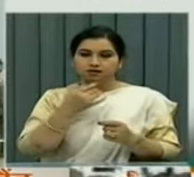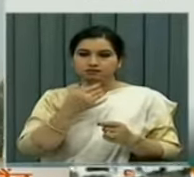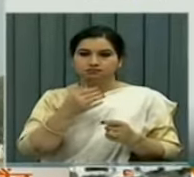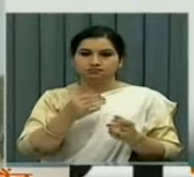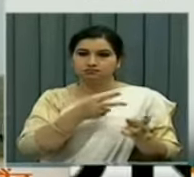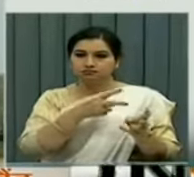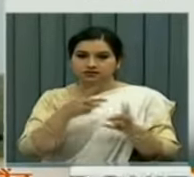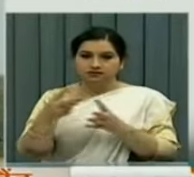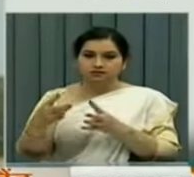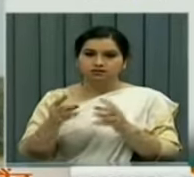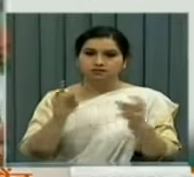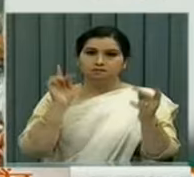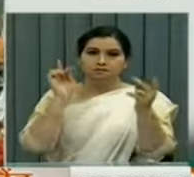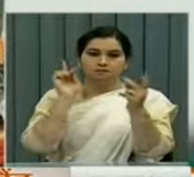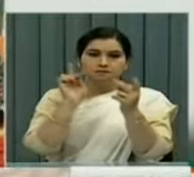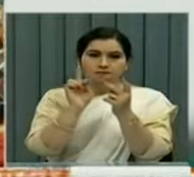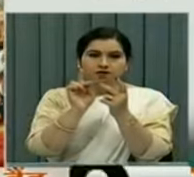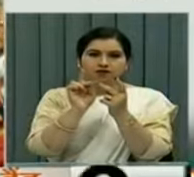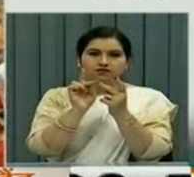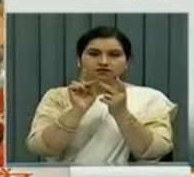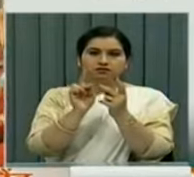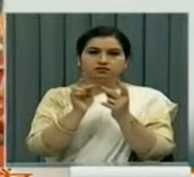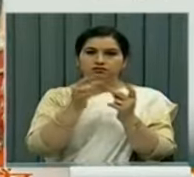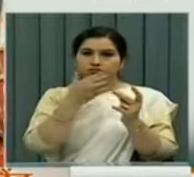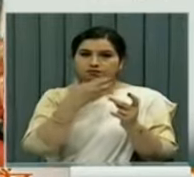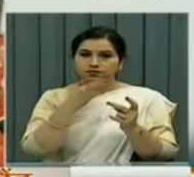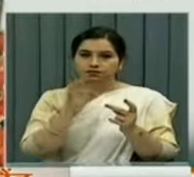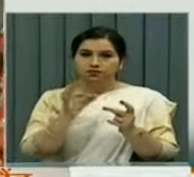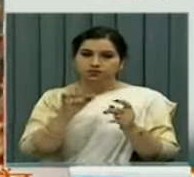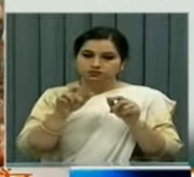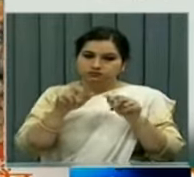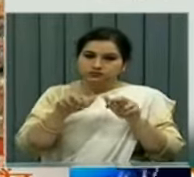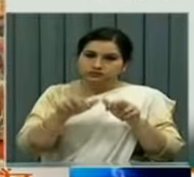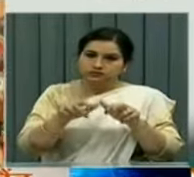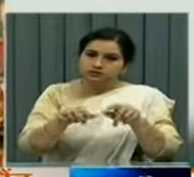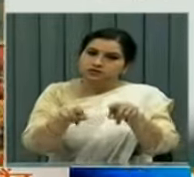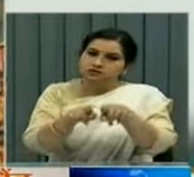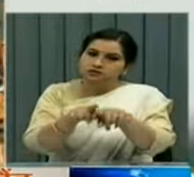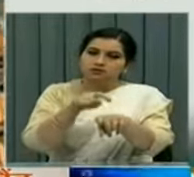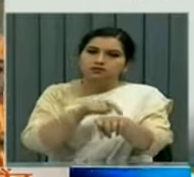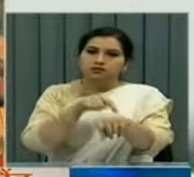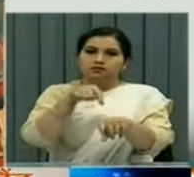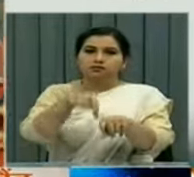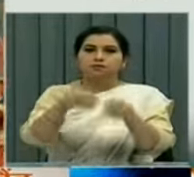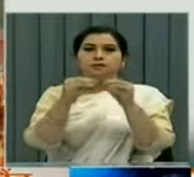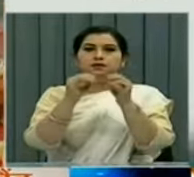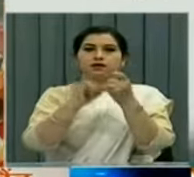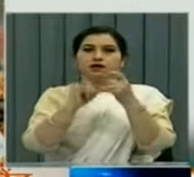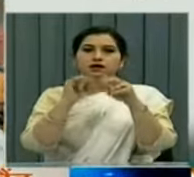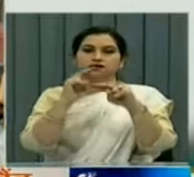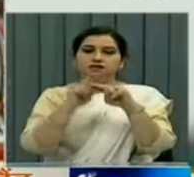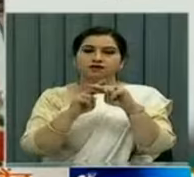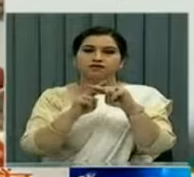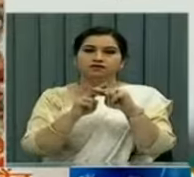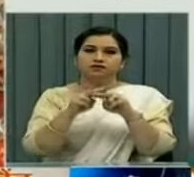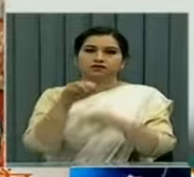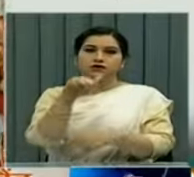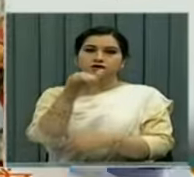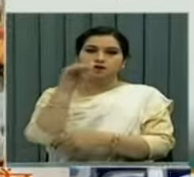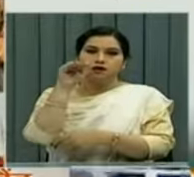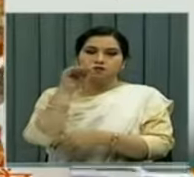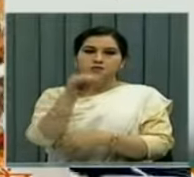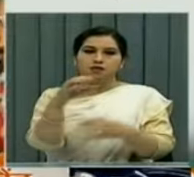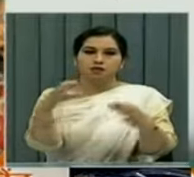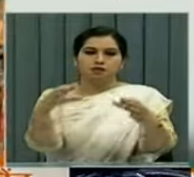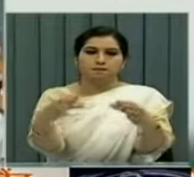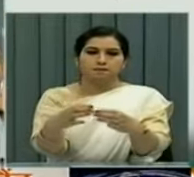पे सामने, और बहुत फेमस है ये, बहुत फेमस बैंड है। अगर आप इसको ध्यान से देखेंगे, सारे इंस्ट्रूमेंट्स इसके ऊपर है,